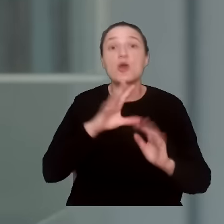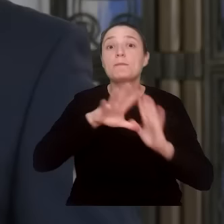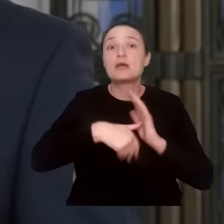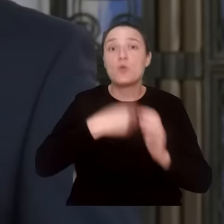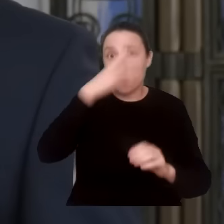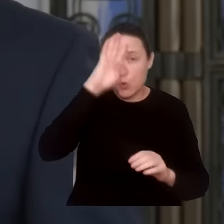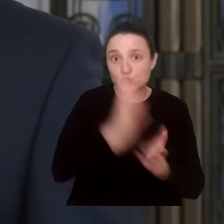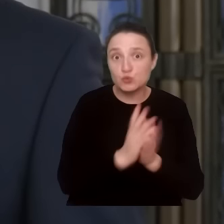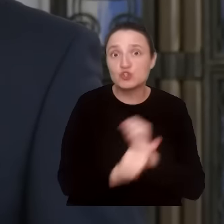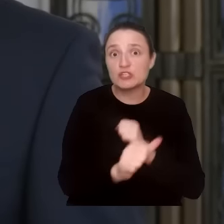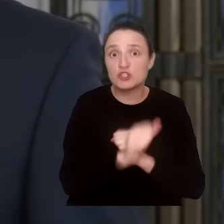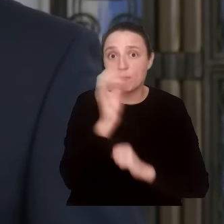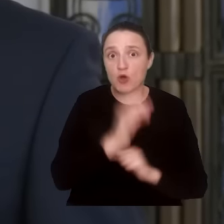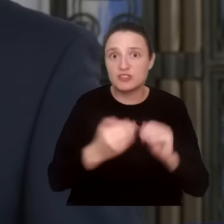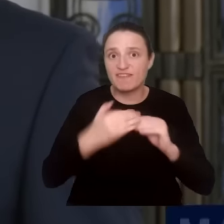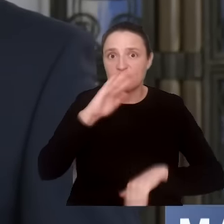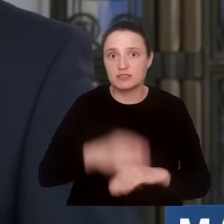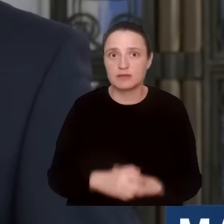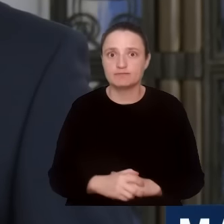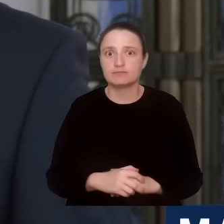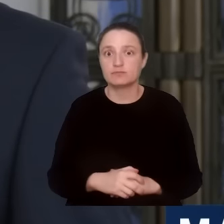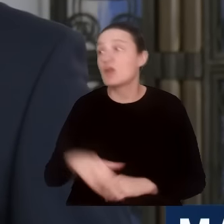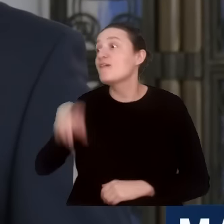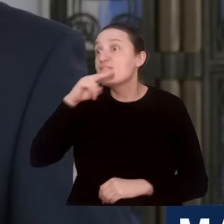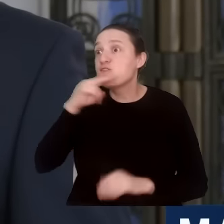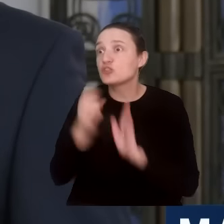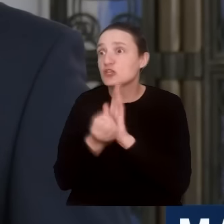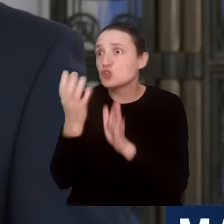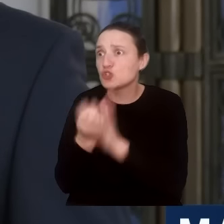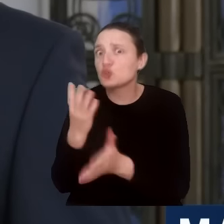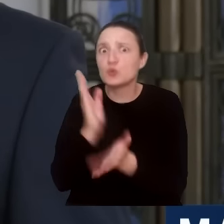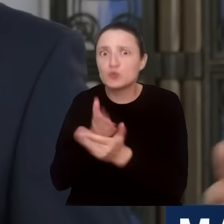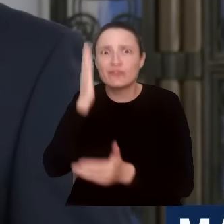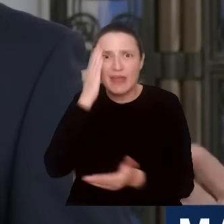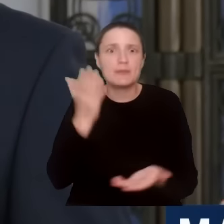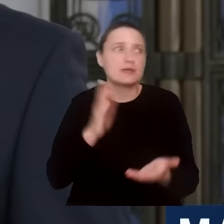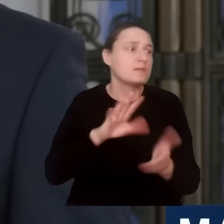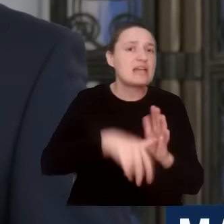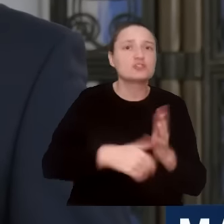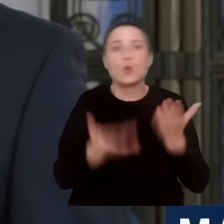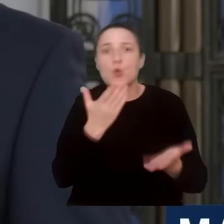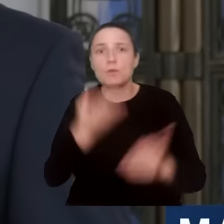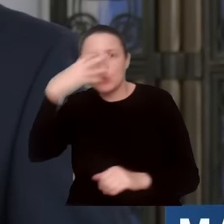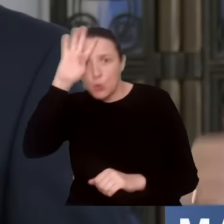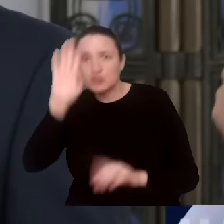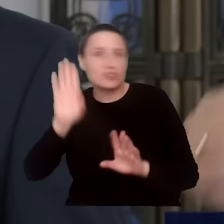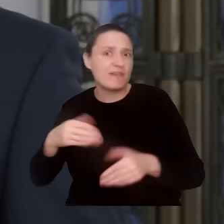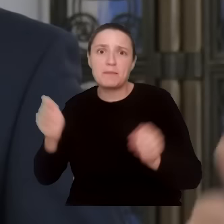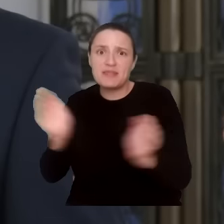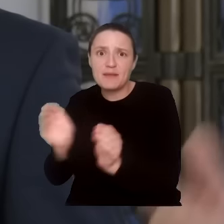60% więcej. Idą do góry ceny wody. Już wiemy o miastach jak Lublin, jak Łódź, jak wiele mniejszych miast, które